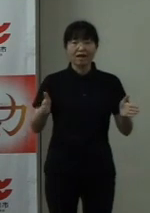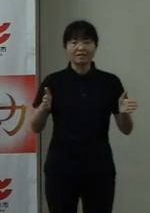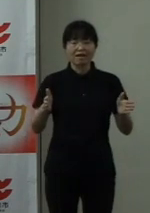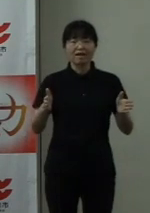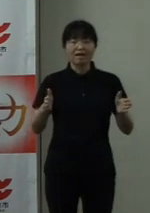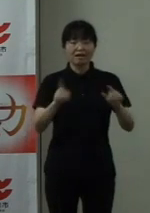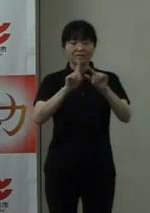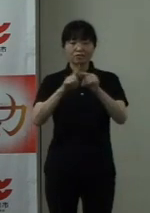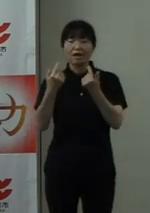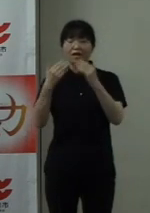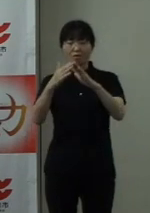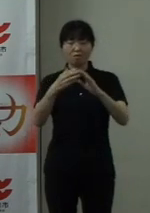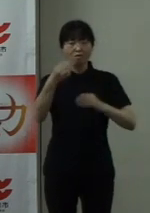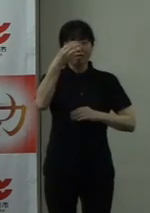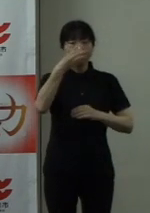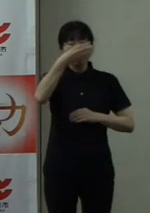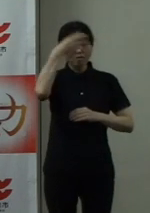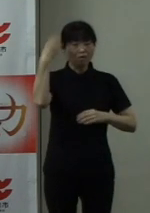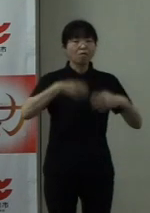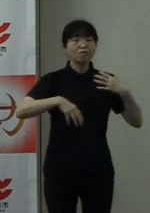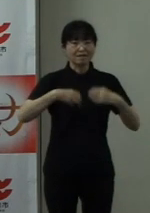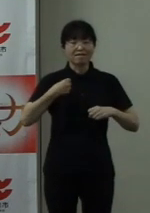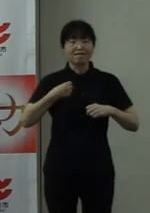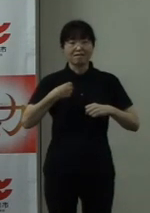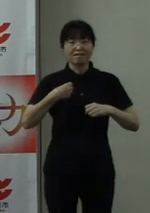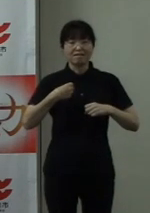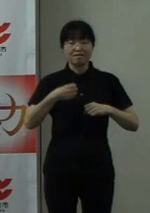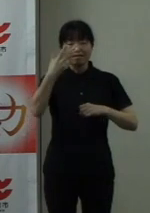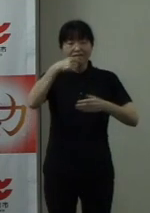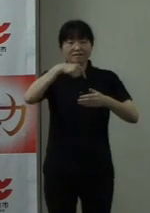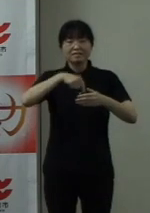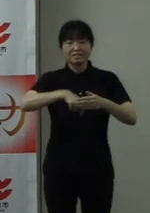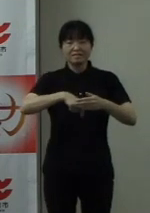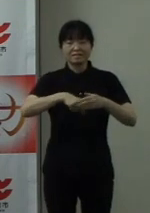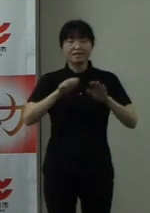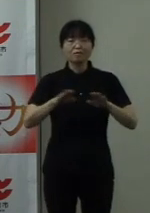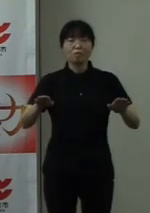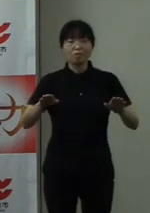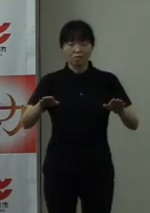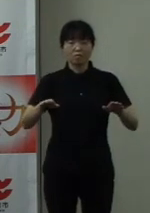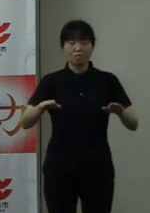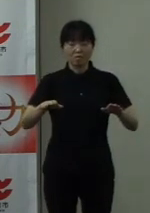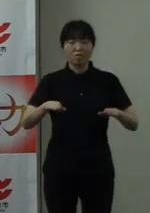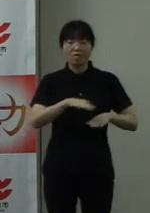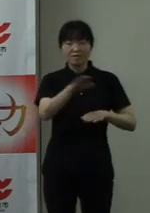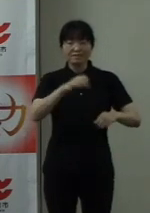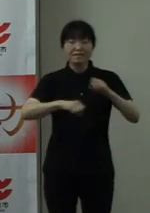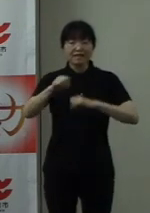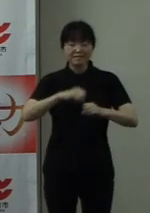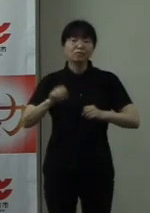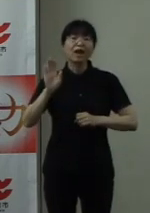中学校とか高校生、中学生とか高校生とか、非常に出雲市内の子どもたちが活躍してますけれども、例